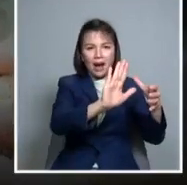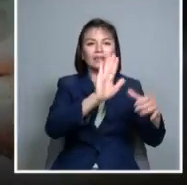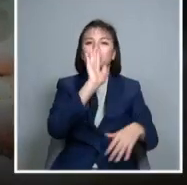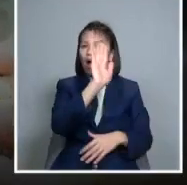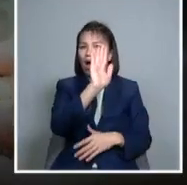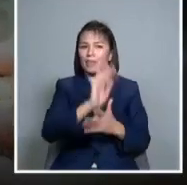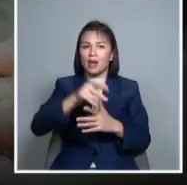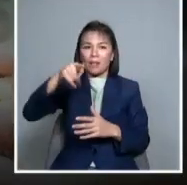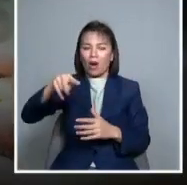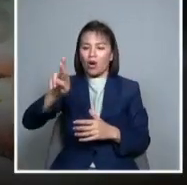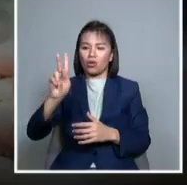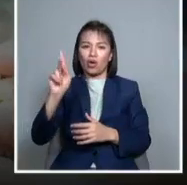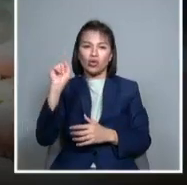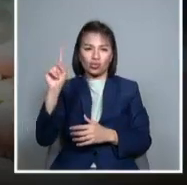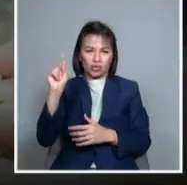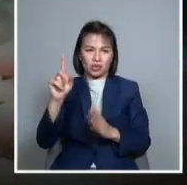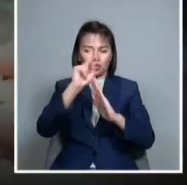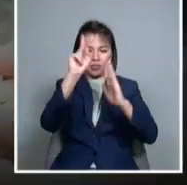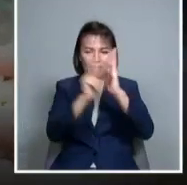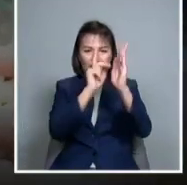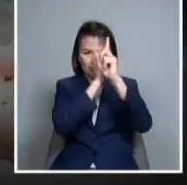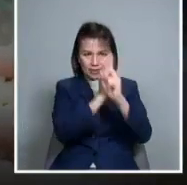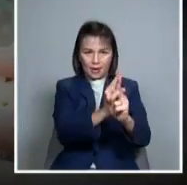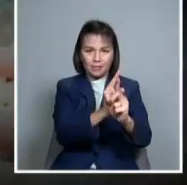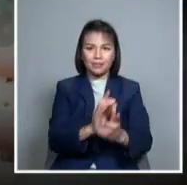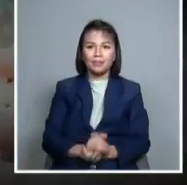ก็เป็นประกอบถูกถึงอยู่ด้วยนะคะครับผม